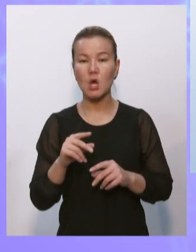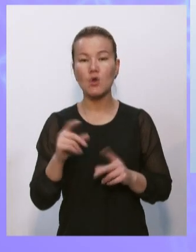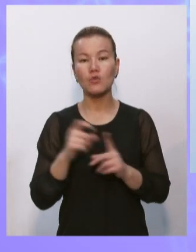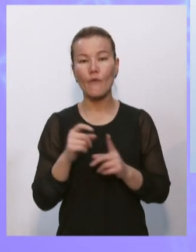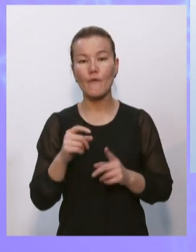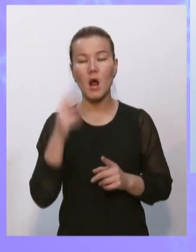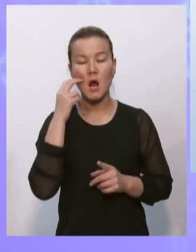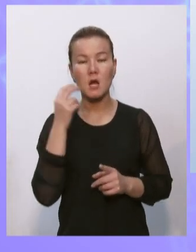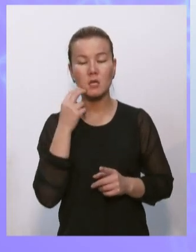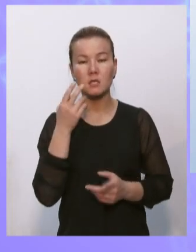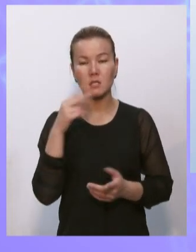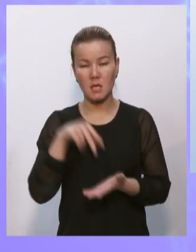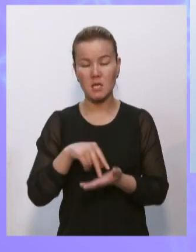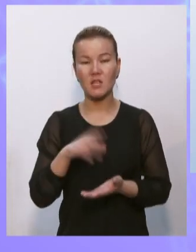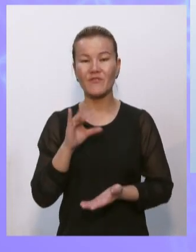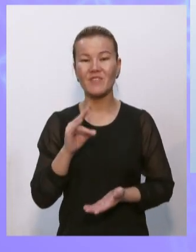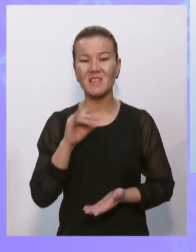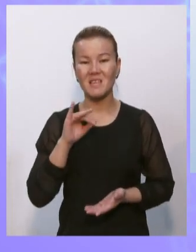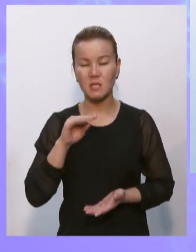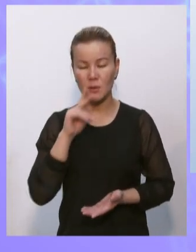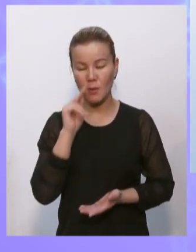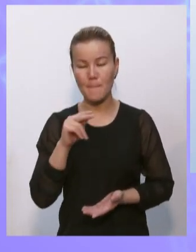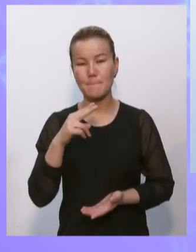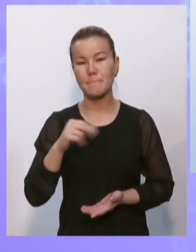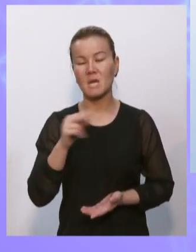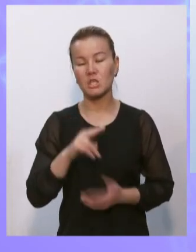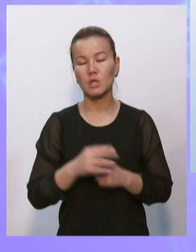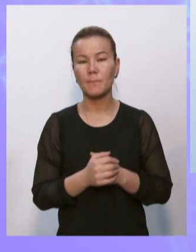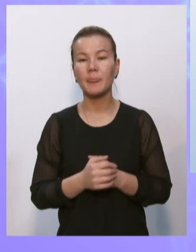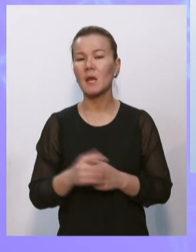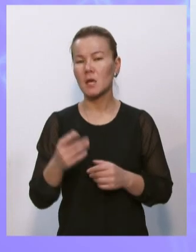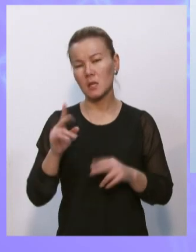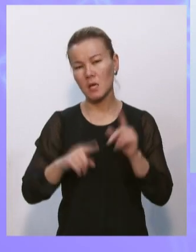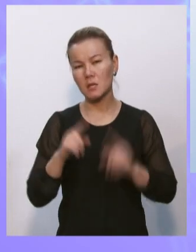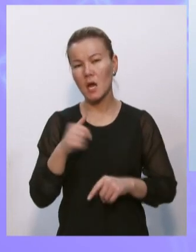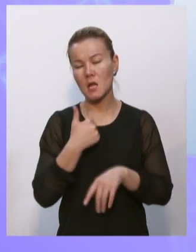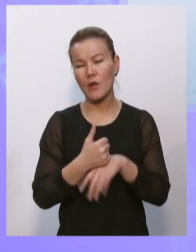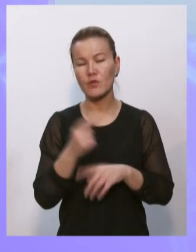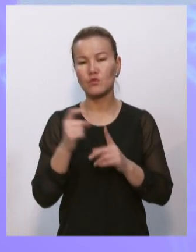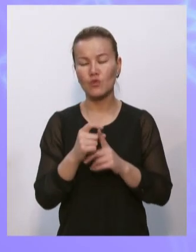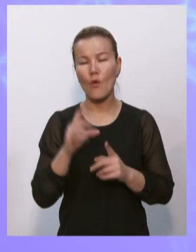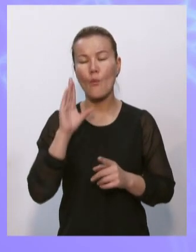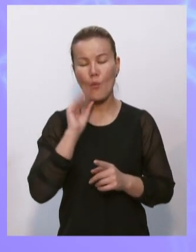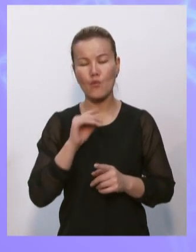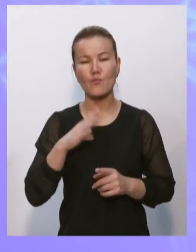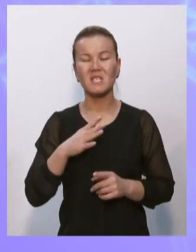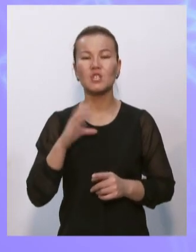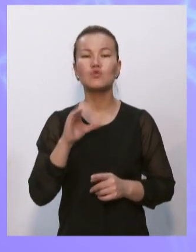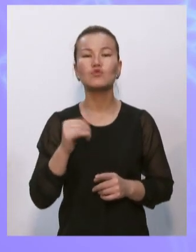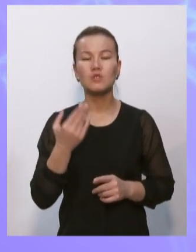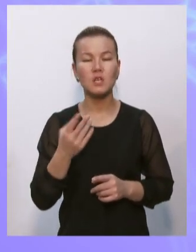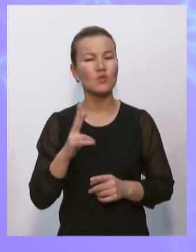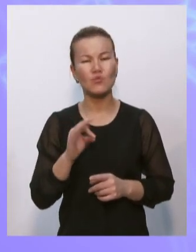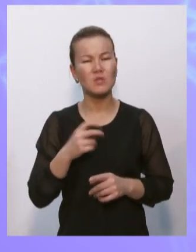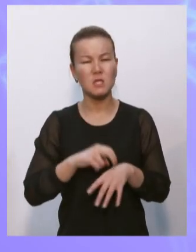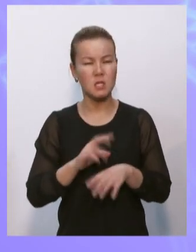в винительном падеже. Иногда главное слово может быть существительным, но не стоит